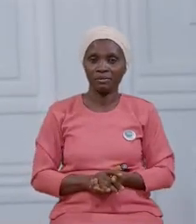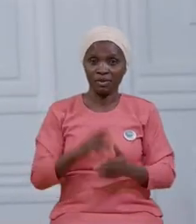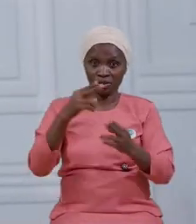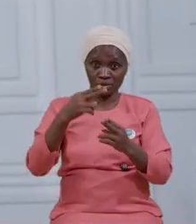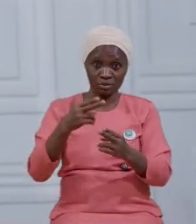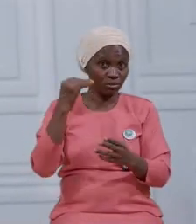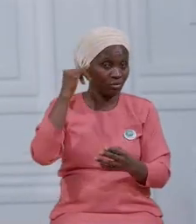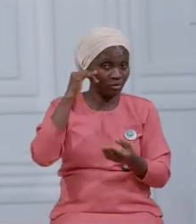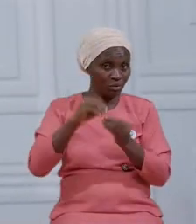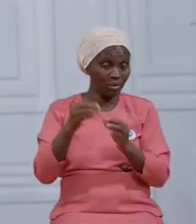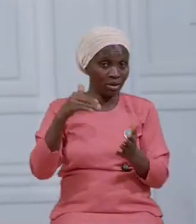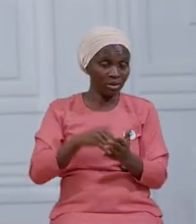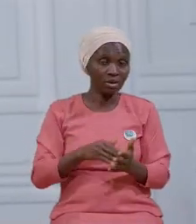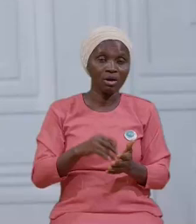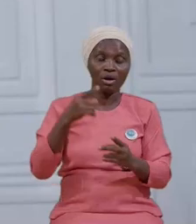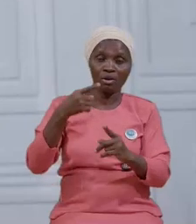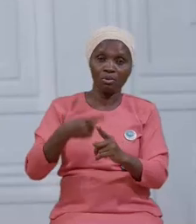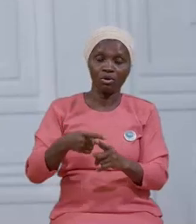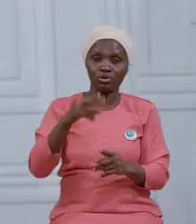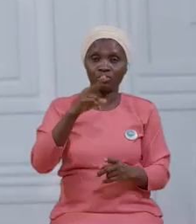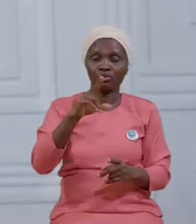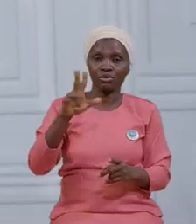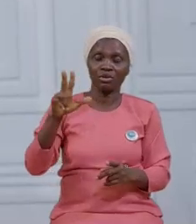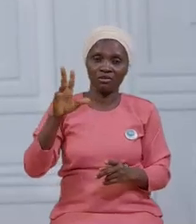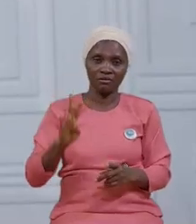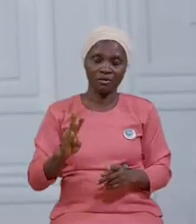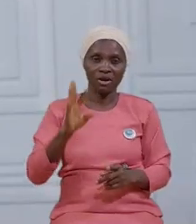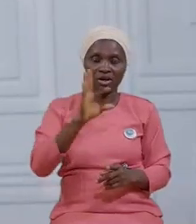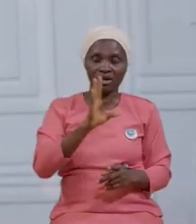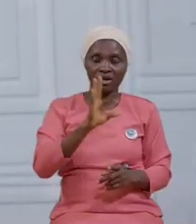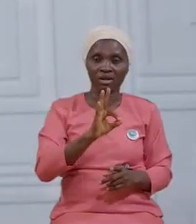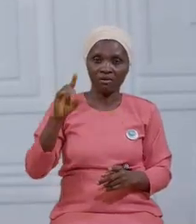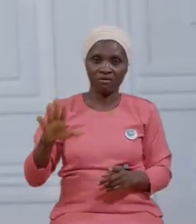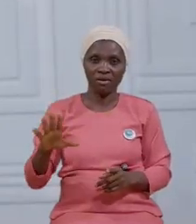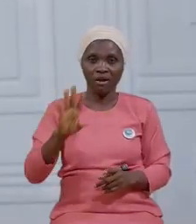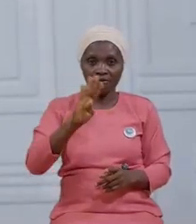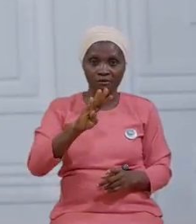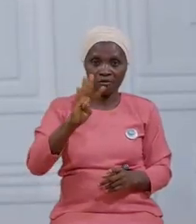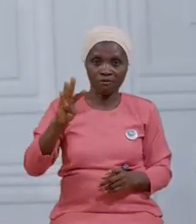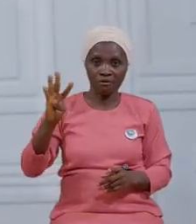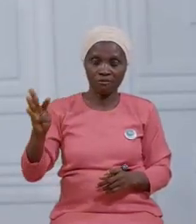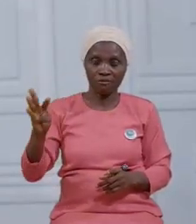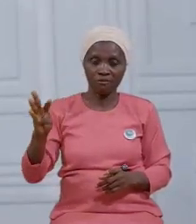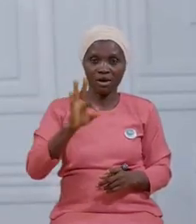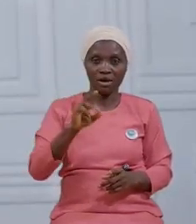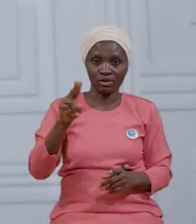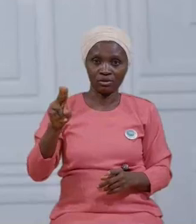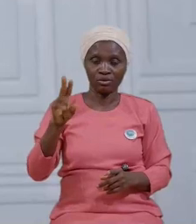234 91 54 44 92 63.